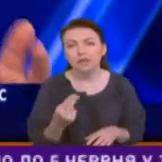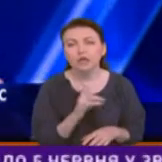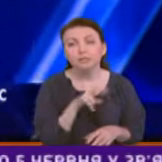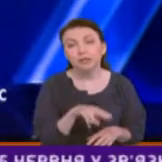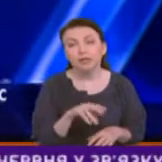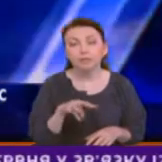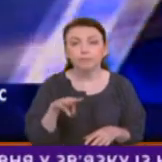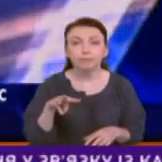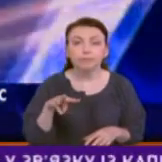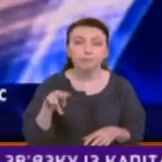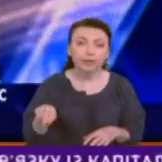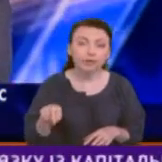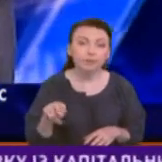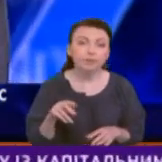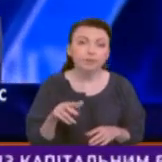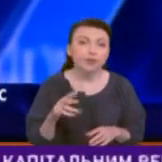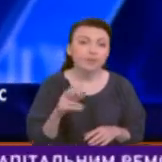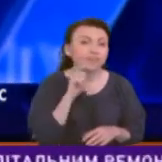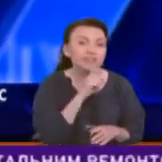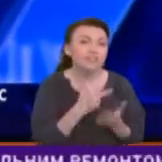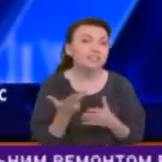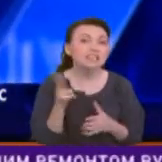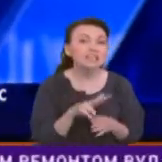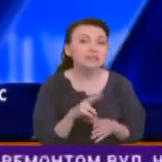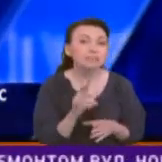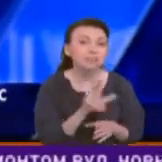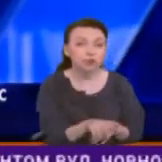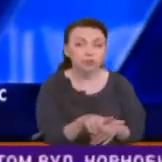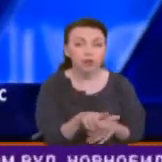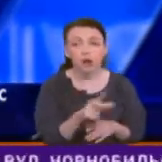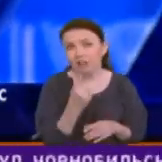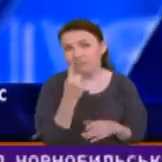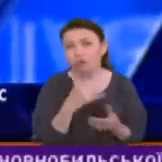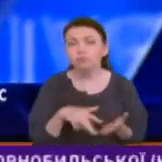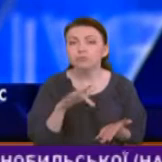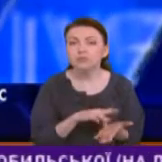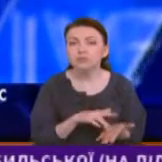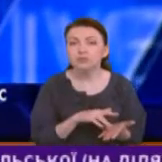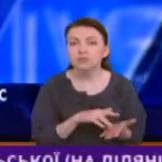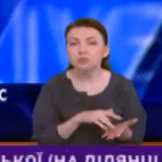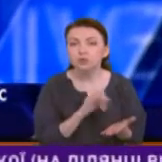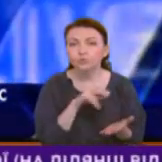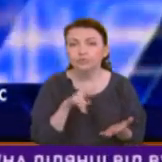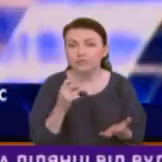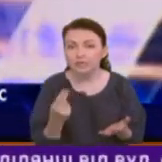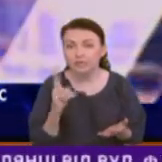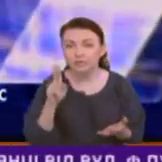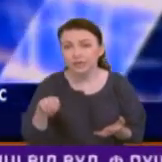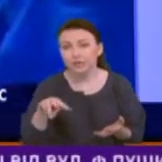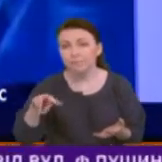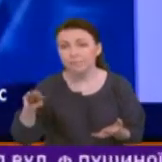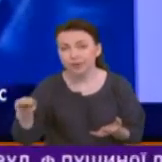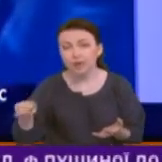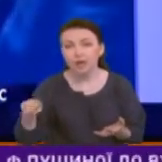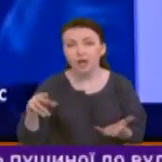в Києві, в Вінниці, наприклад. Там три єпископи, але ж вони в одному місті, да? УАПЦ, КП, колишня ІМП.